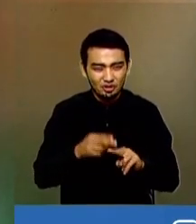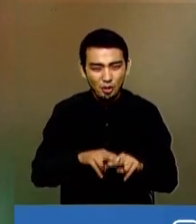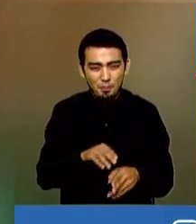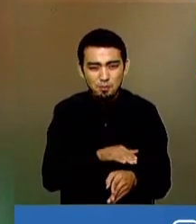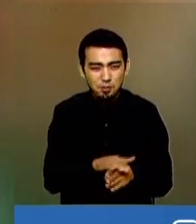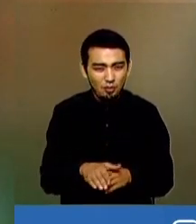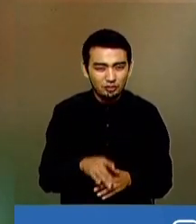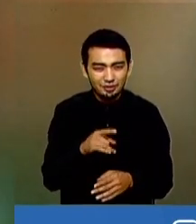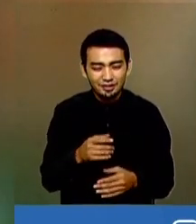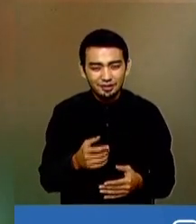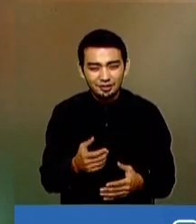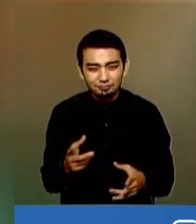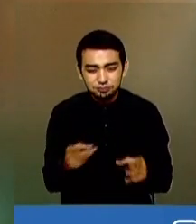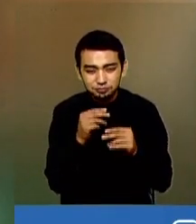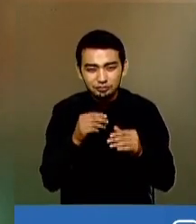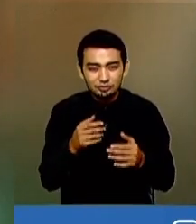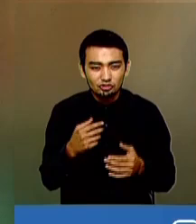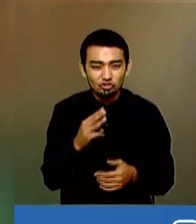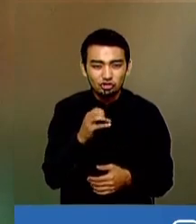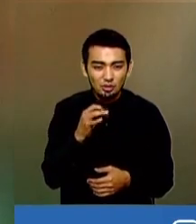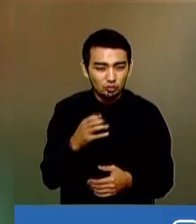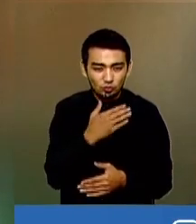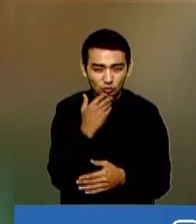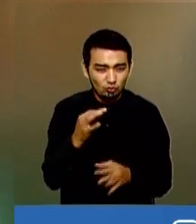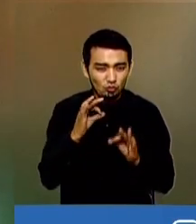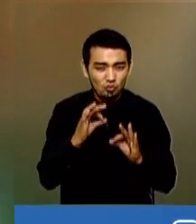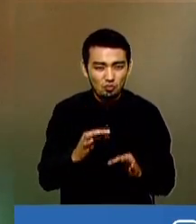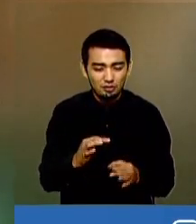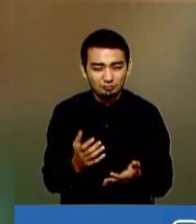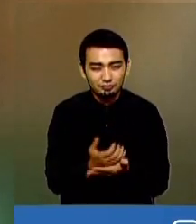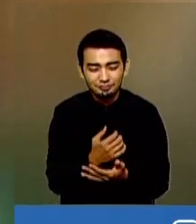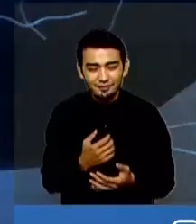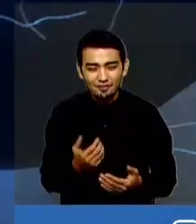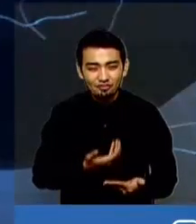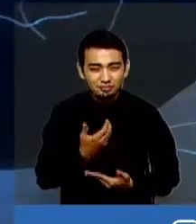полости, где можно спастись. Шанс выжить при этом почти нулевой.